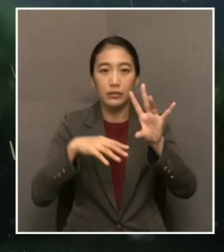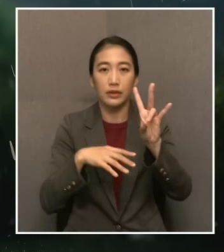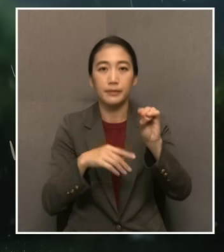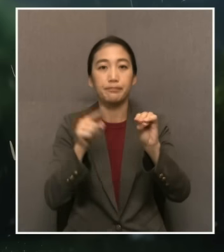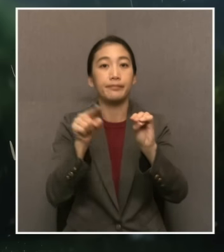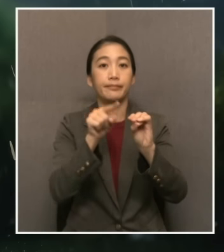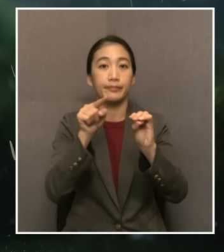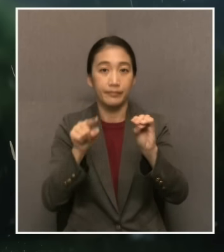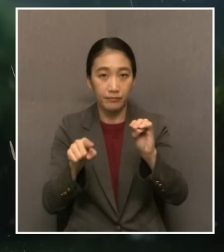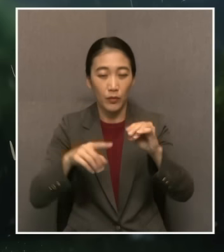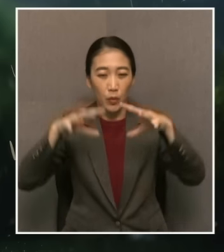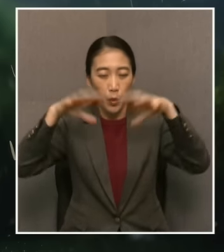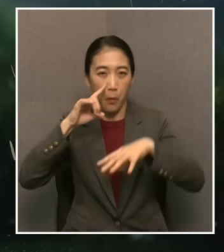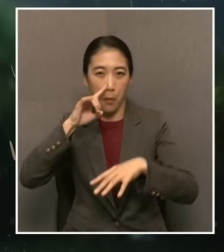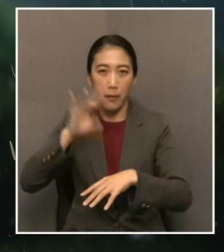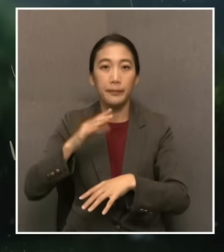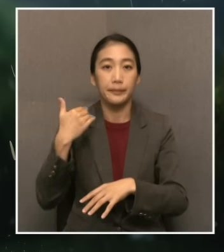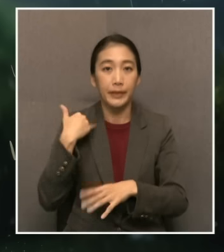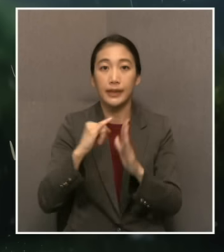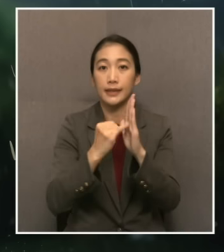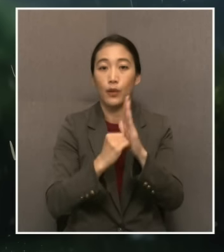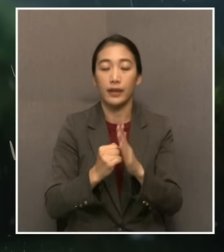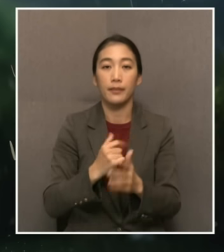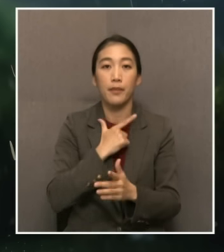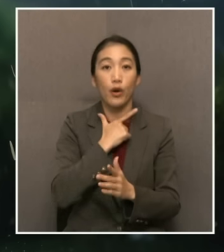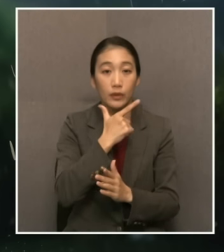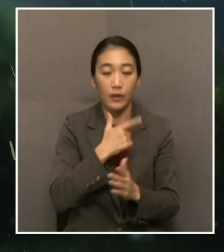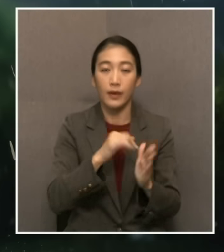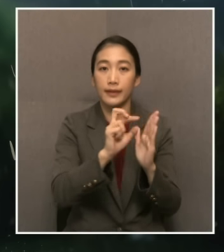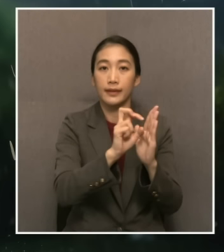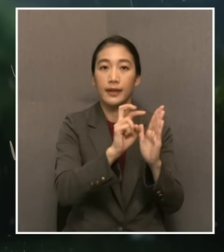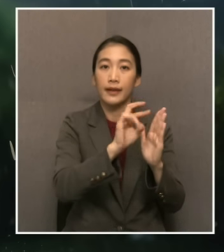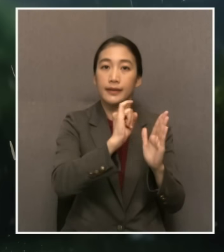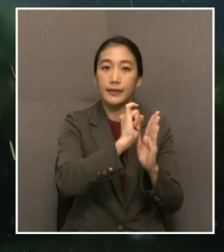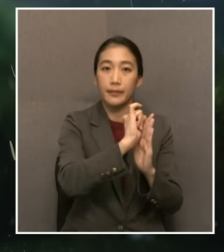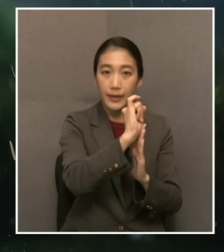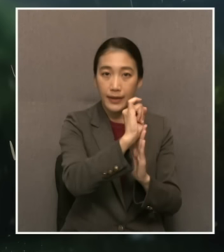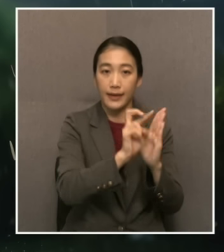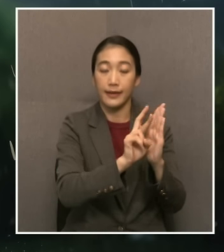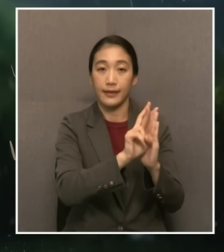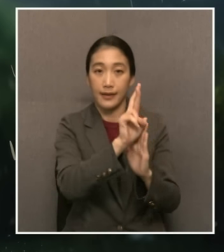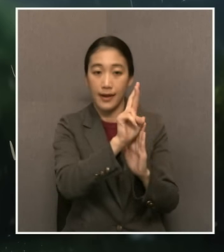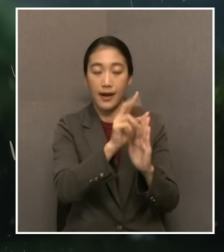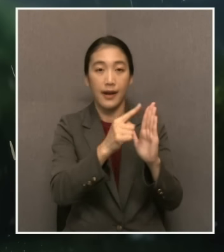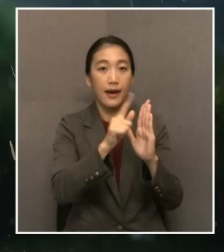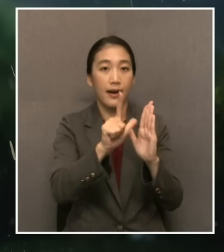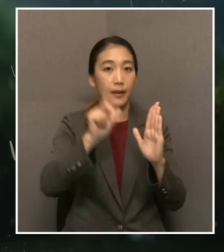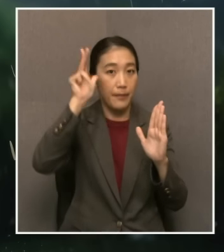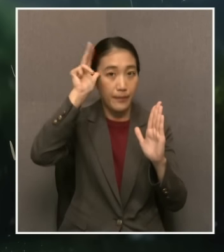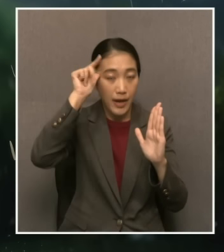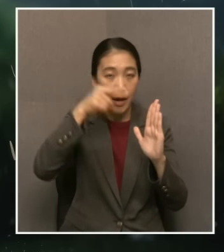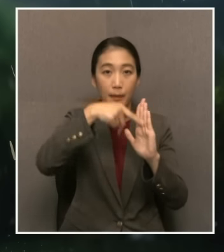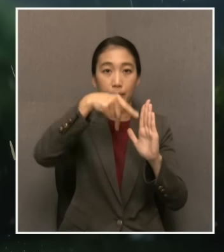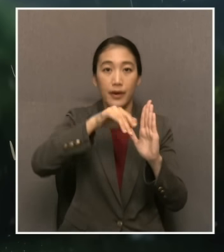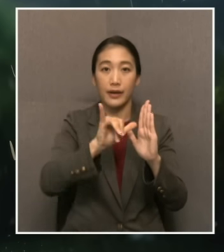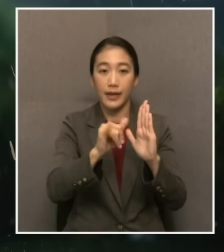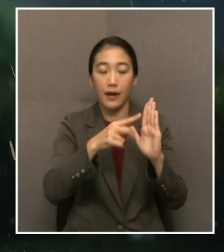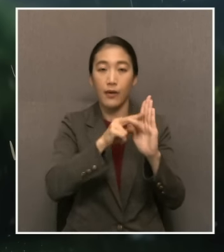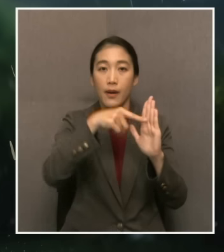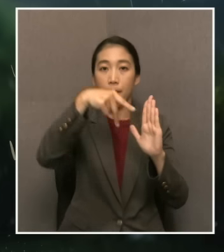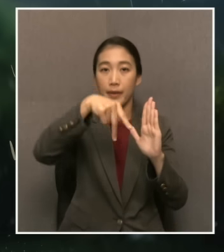มีฝนตกหนักบางแห่งบริเวณจังหวัดแม่ฮ่องสอนเชียงใม่เชียงรายลำปางพะเยาแพร่น่านตาก